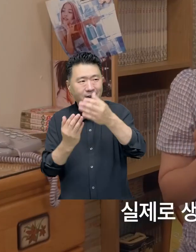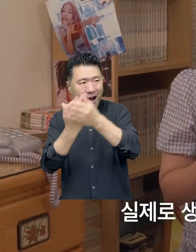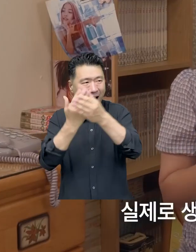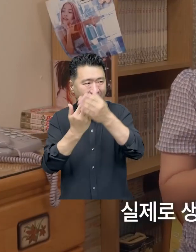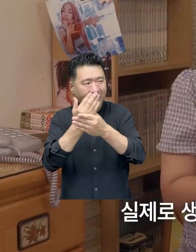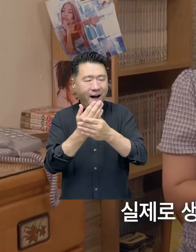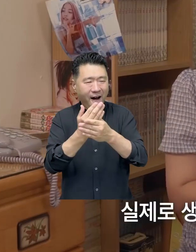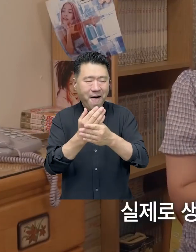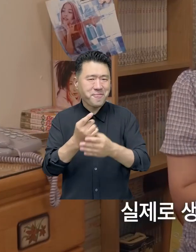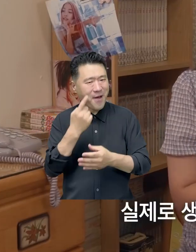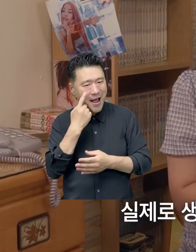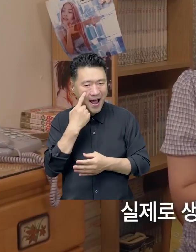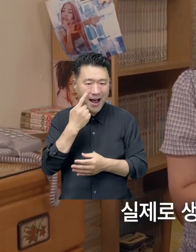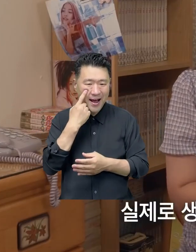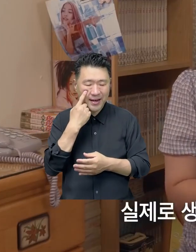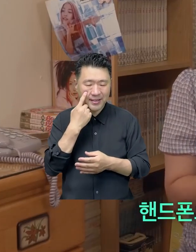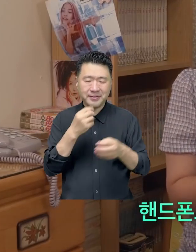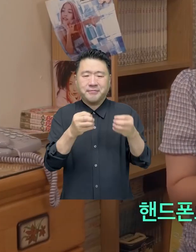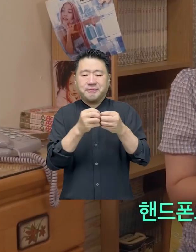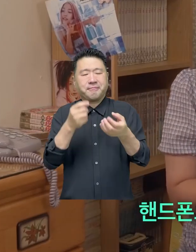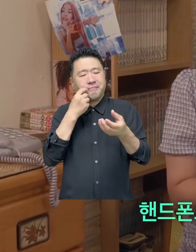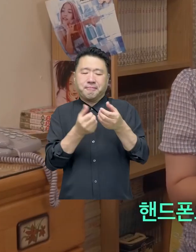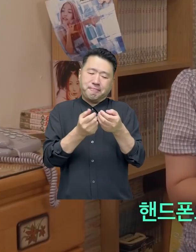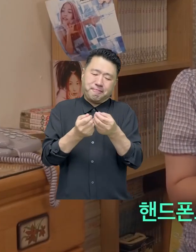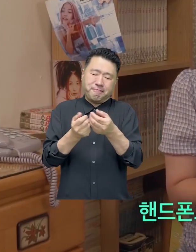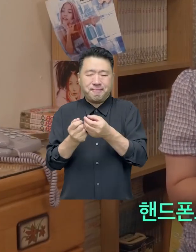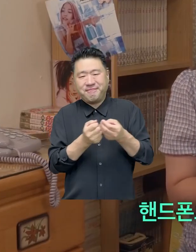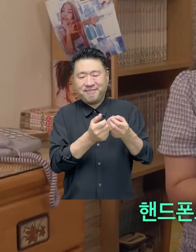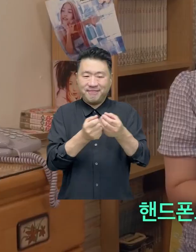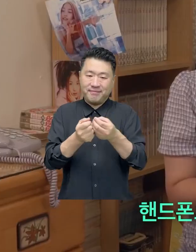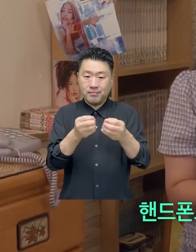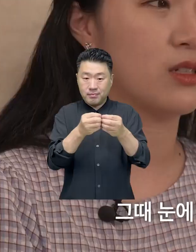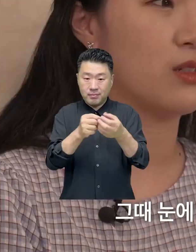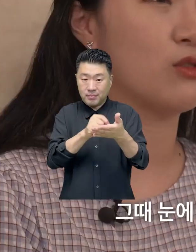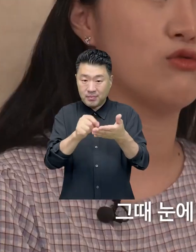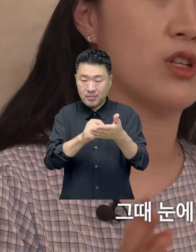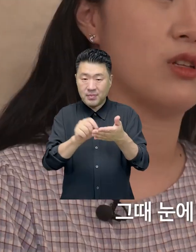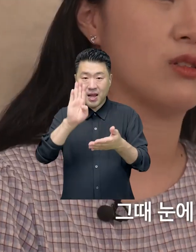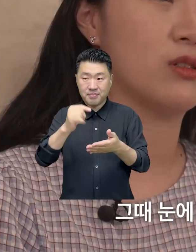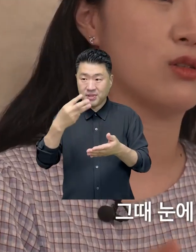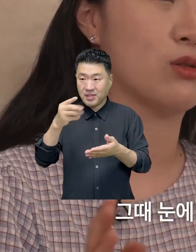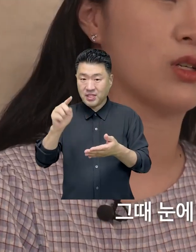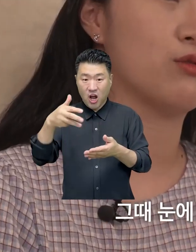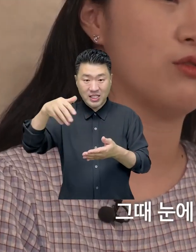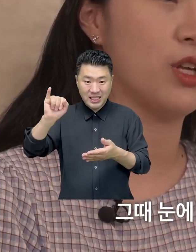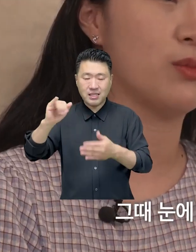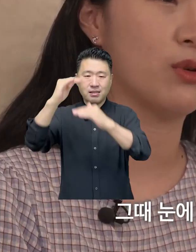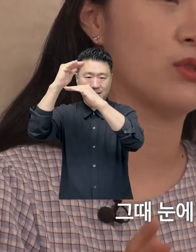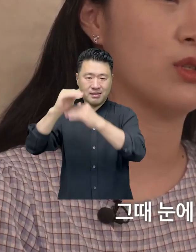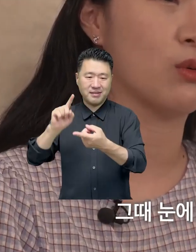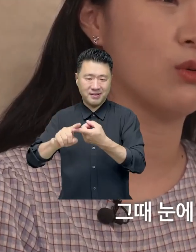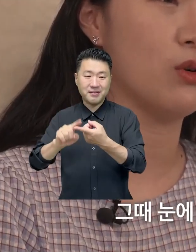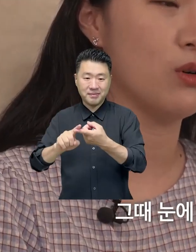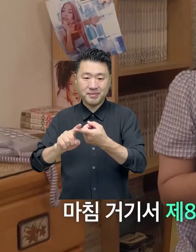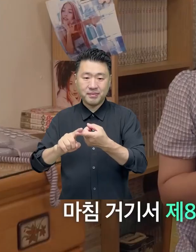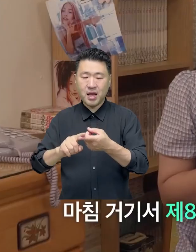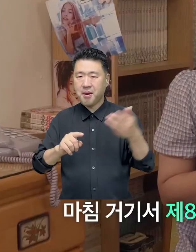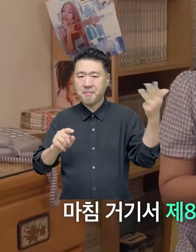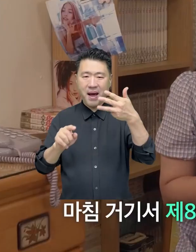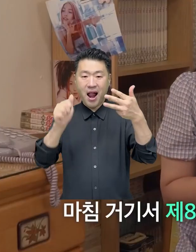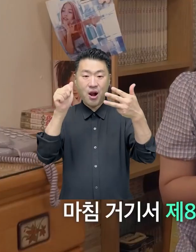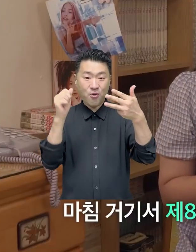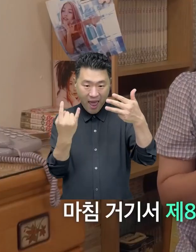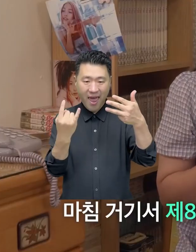실제로 생산을 해야겠다라고 생각해서 이제 핸드폰으로 글을 쓰게 됐어요. 그때 눈에 띈 그 저작 툴이 브런치였고